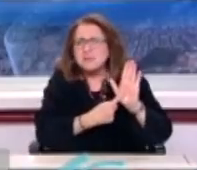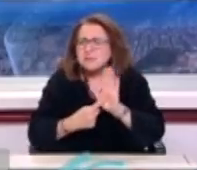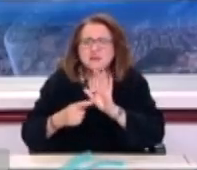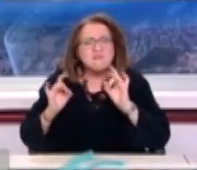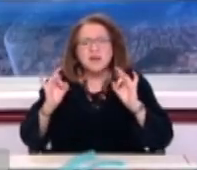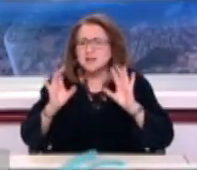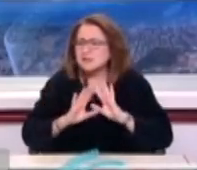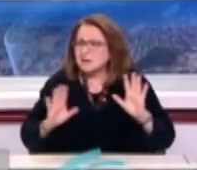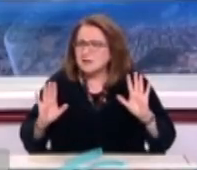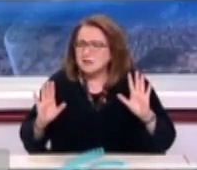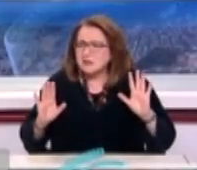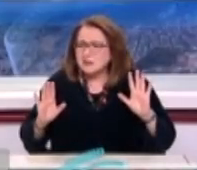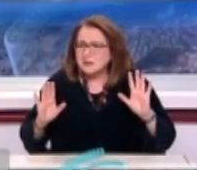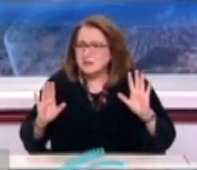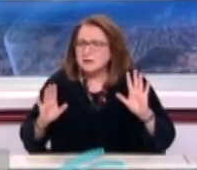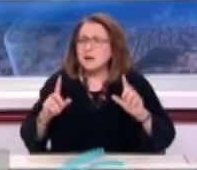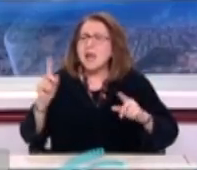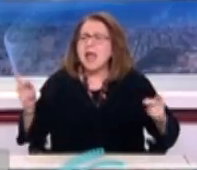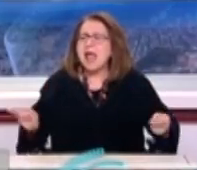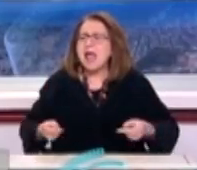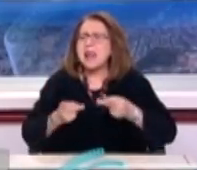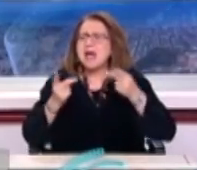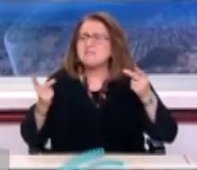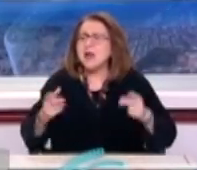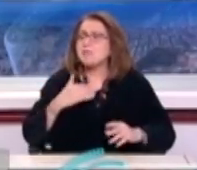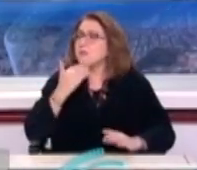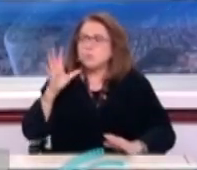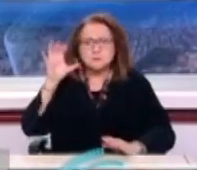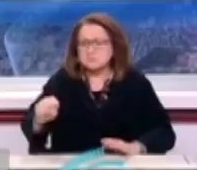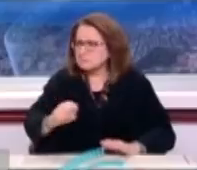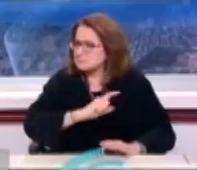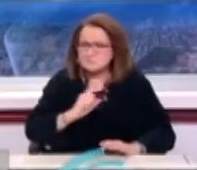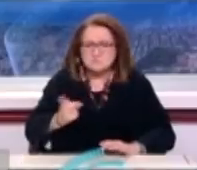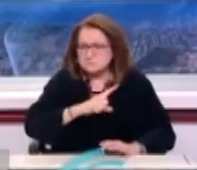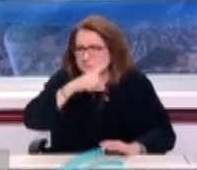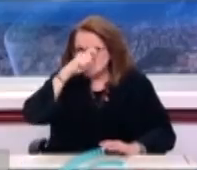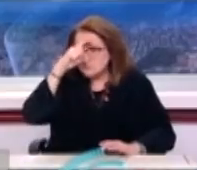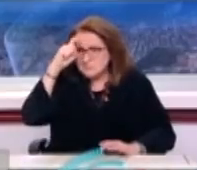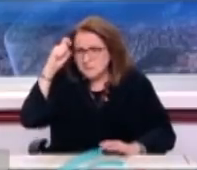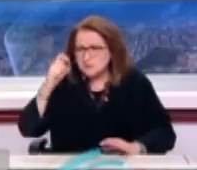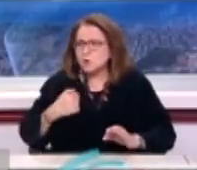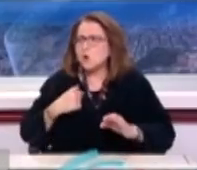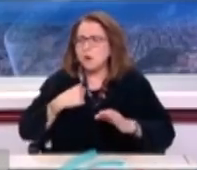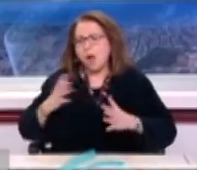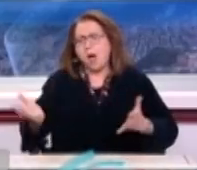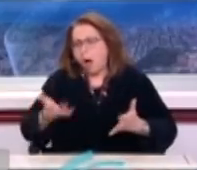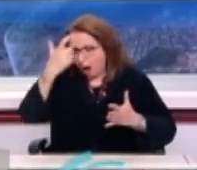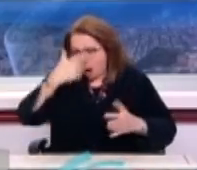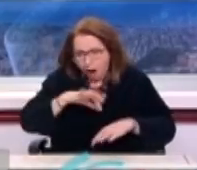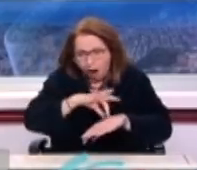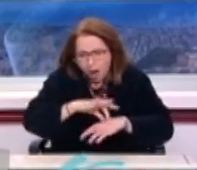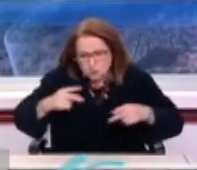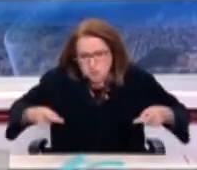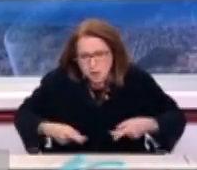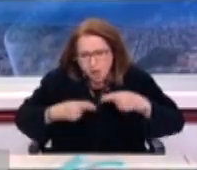σχεδόν ποτέ, αλλά τις ήπιες μορφές πολύ δύσκολα τις πιάνεις, και κολλάει στον άλλο συνάνθρωπό μας. Γι' αυτό έχουν σημασία